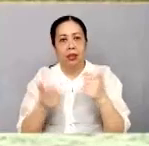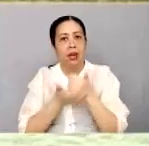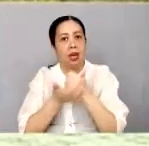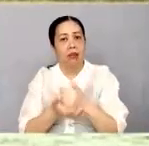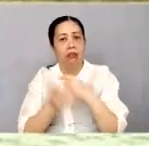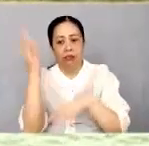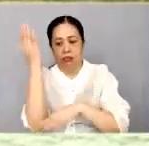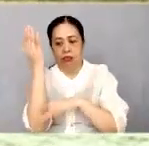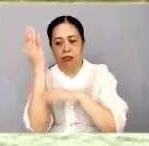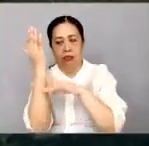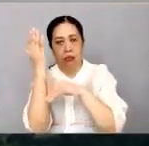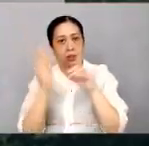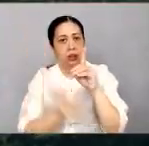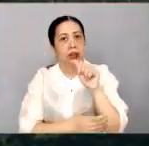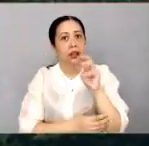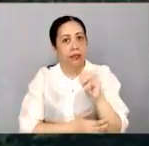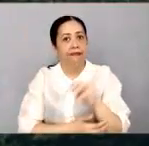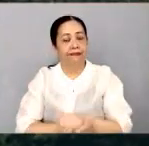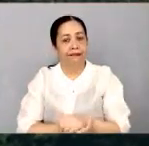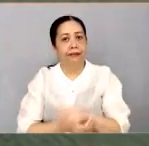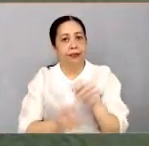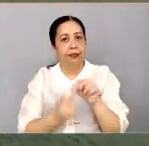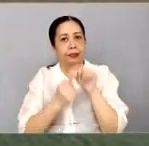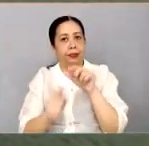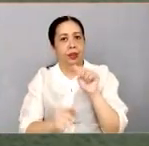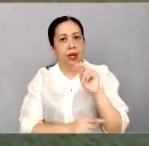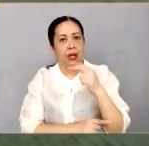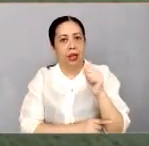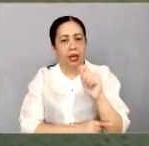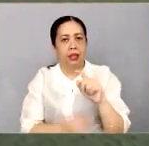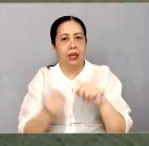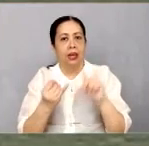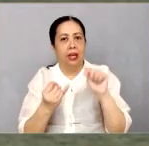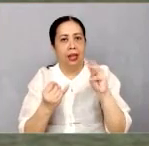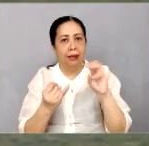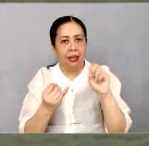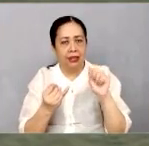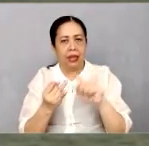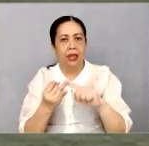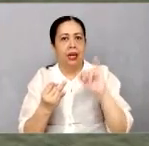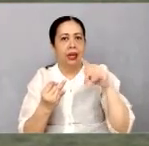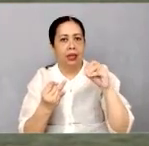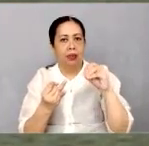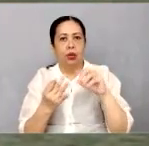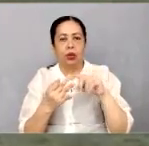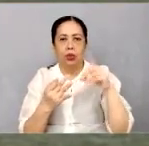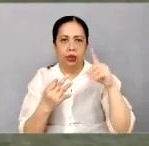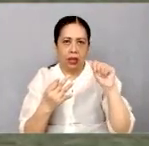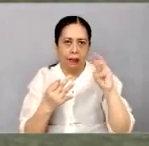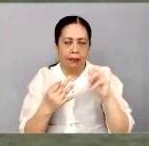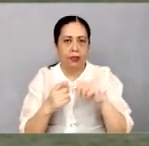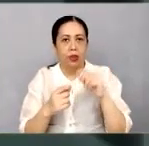pagtaas ng antas ng tubig sa mga dam, partikular sa Angat, Lamesa at Ipo Dam. Yung mga pag-ulan na naranasan